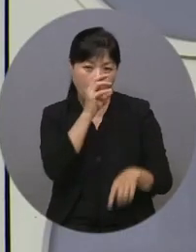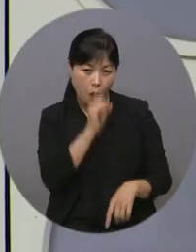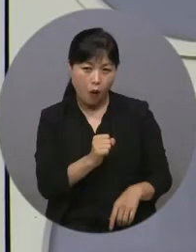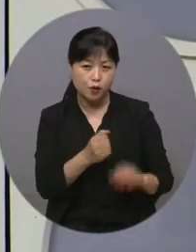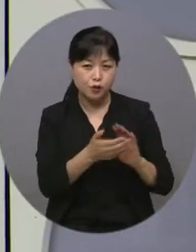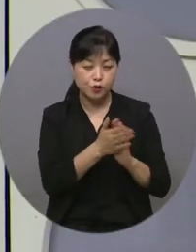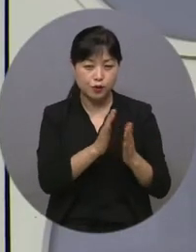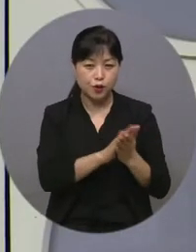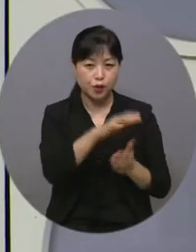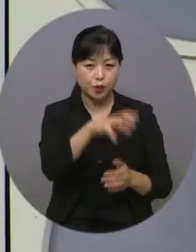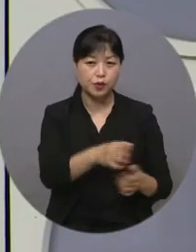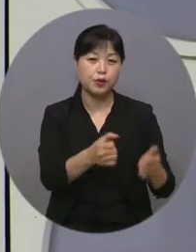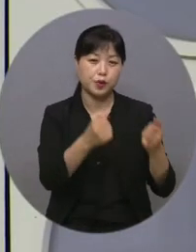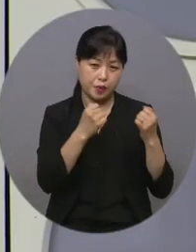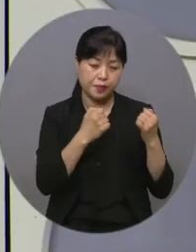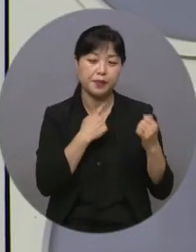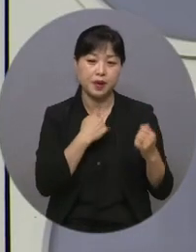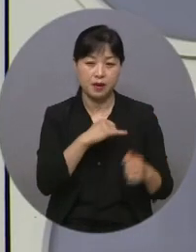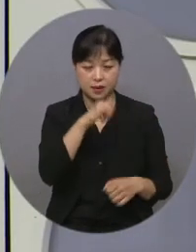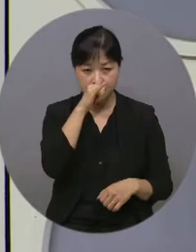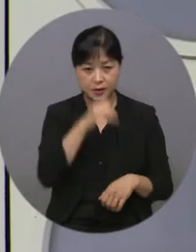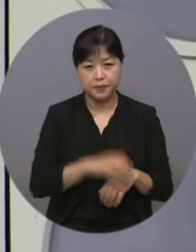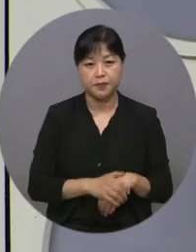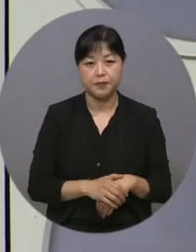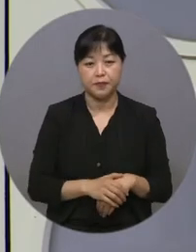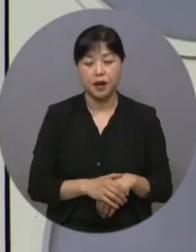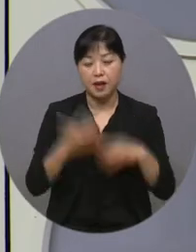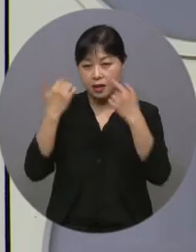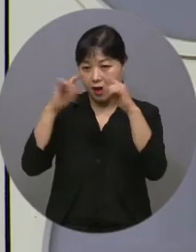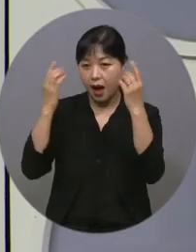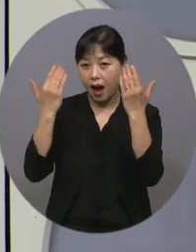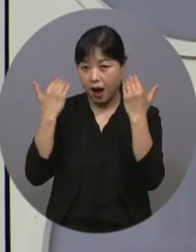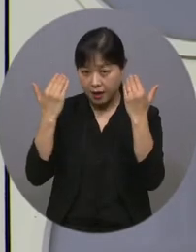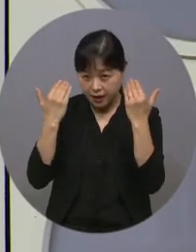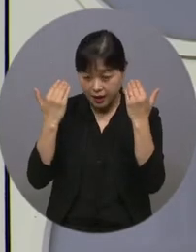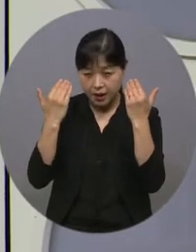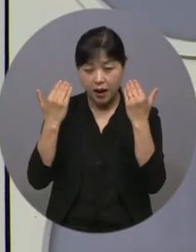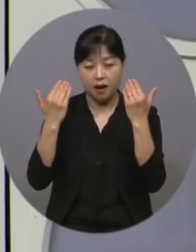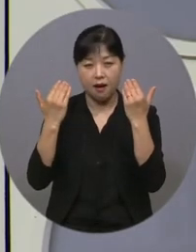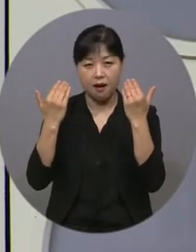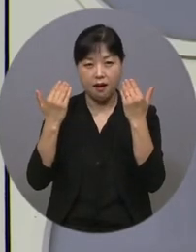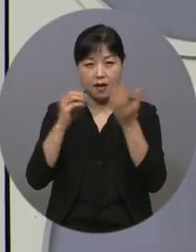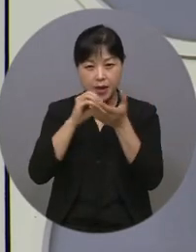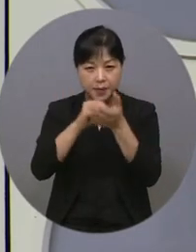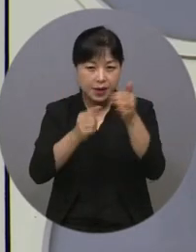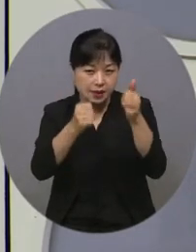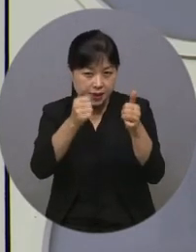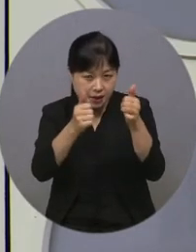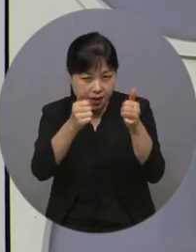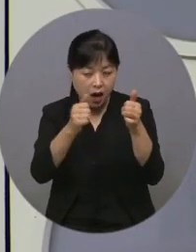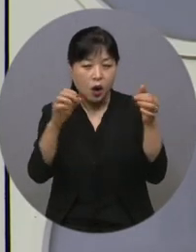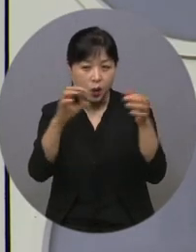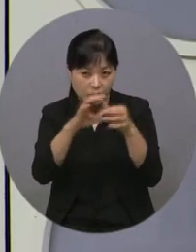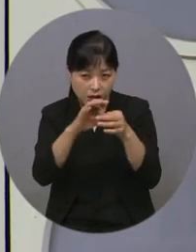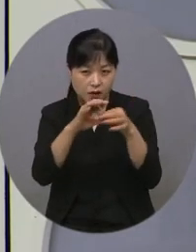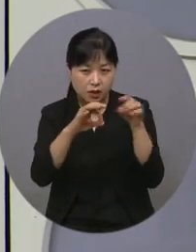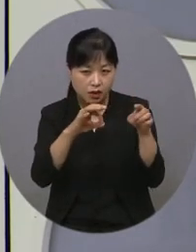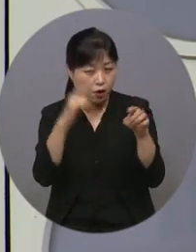그 대학의 입학 사정관들이 그 사람의 그 인성의 뿌리를